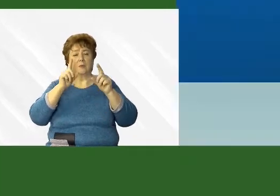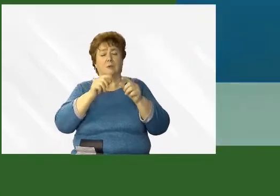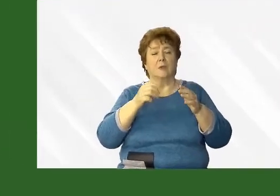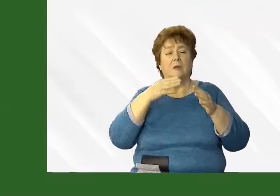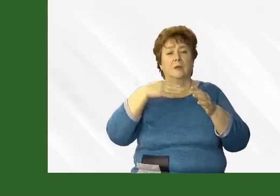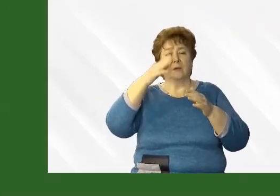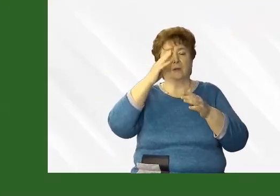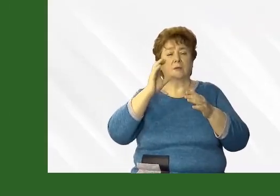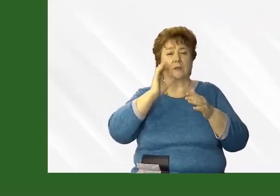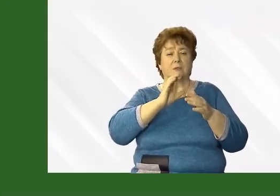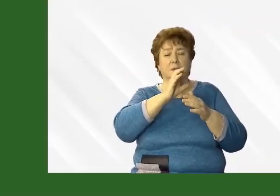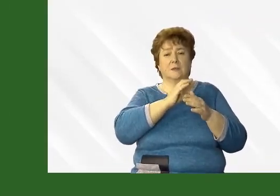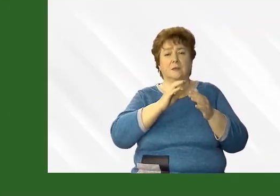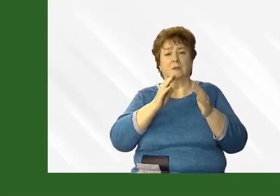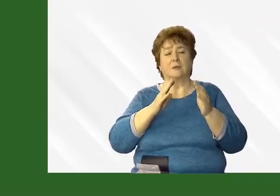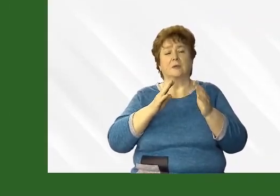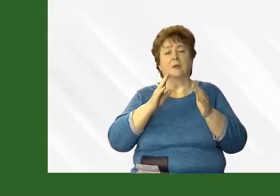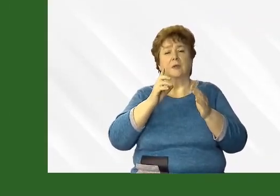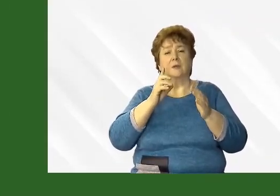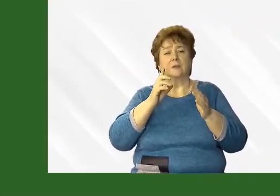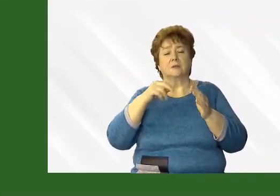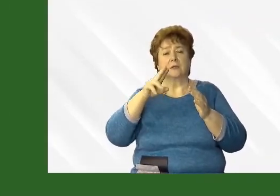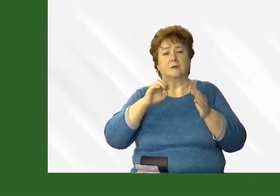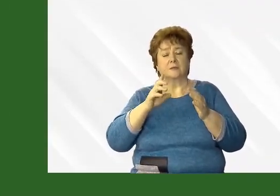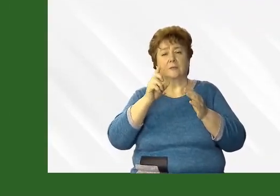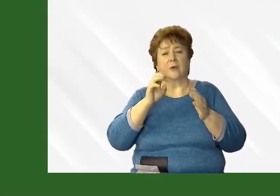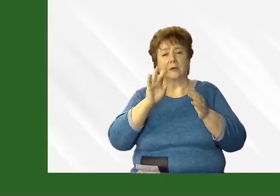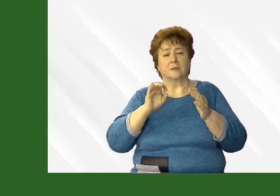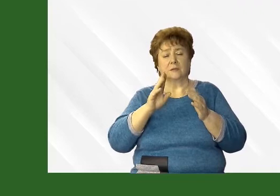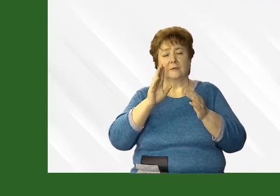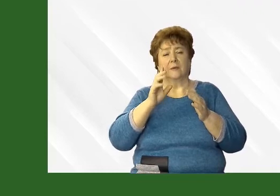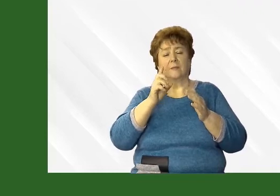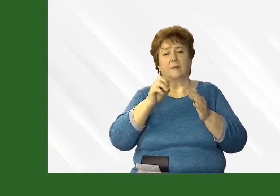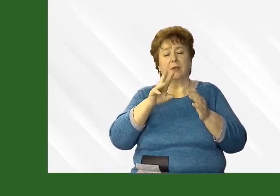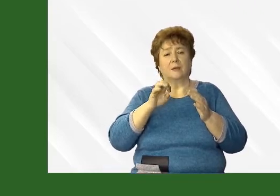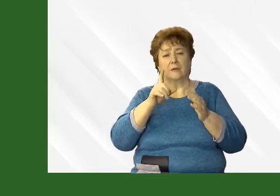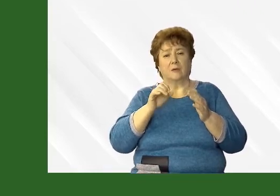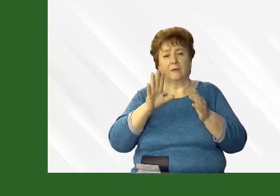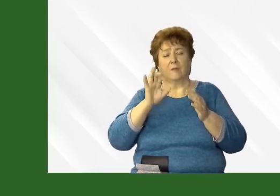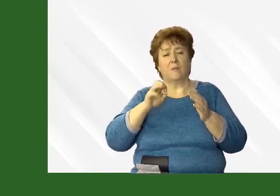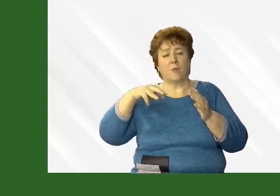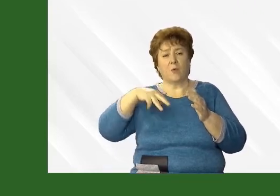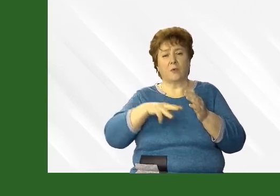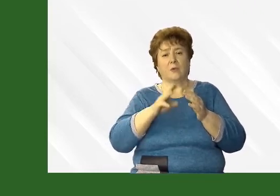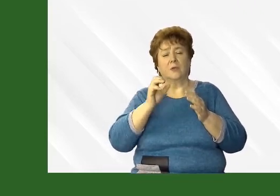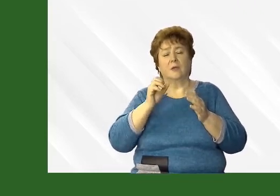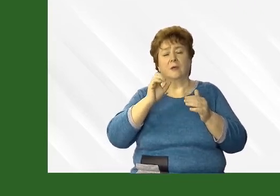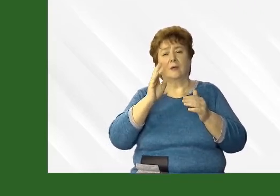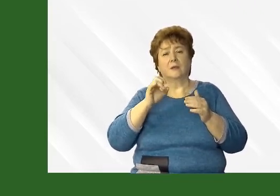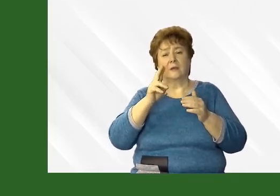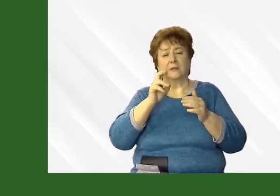достигая на севере Дейвисова пролива, Баренцева и Берингова морей, на юге –